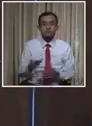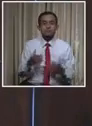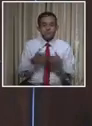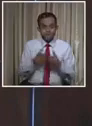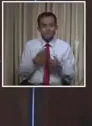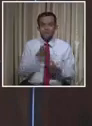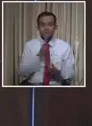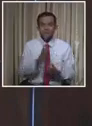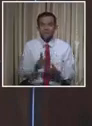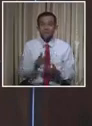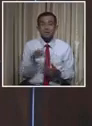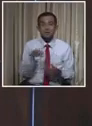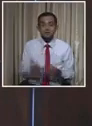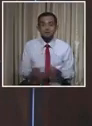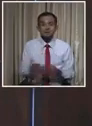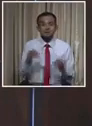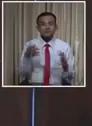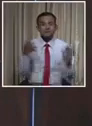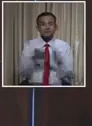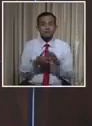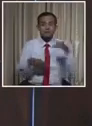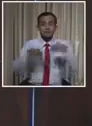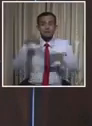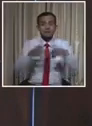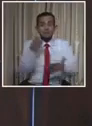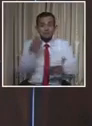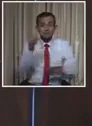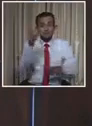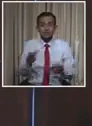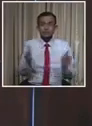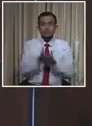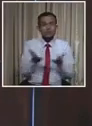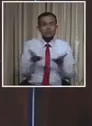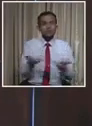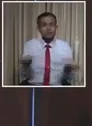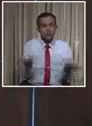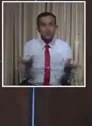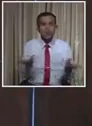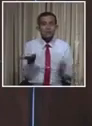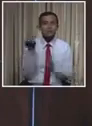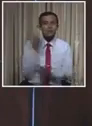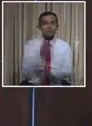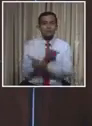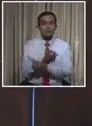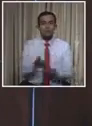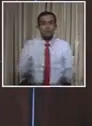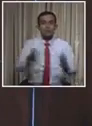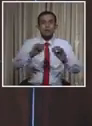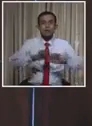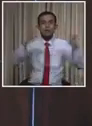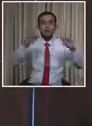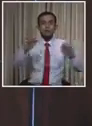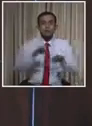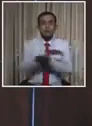කියනවා මේ පටු දේශපාලනේ දකින්න ඇත්ත එක්ක මේක කරන්න බෑ. පහුගිය දවස්වල ගුරුවරු පාරට බැස්සම ඒ